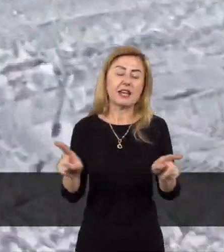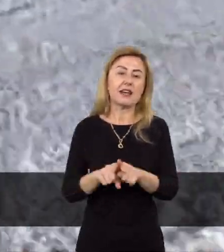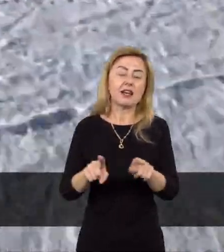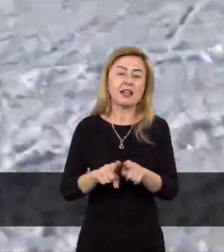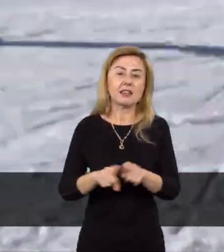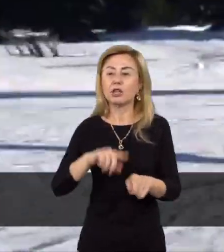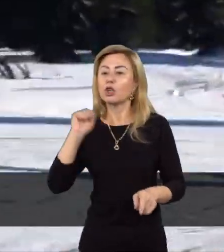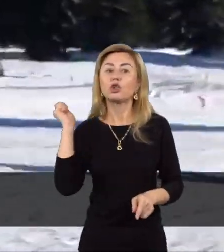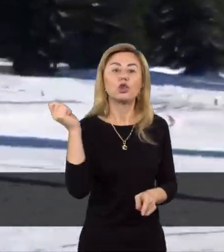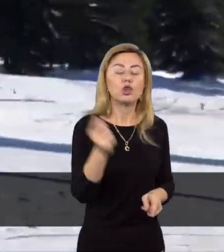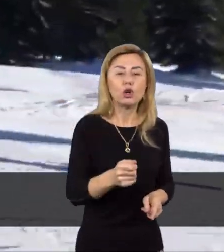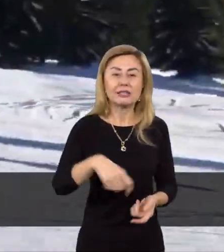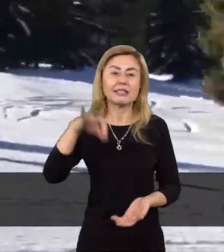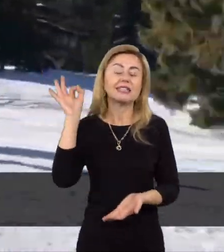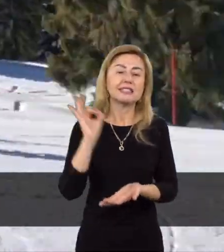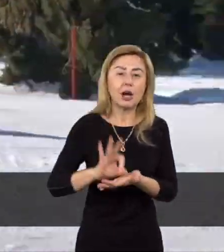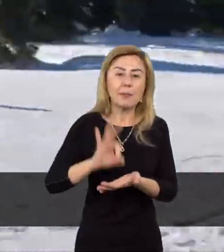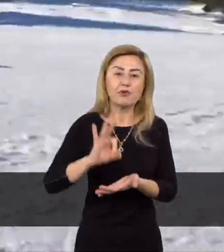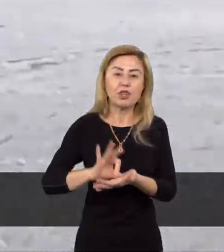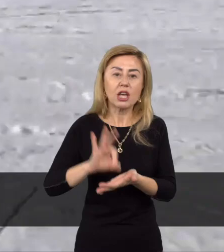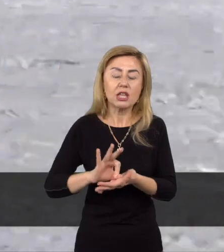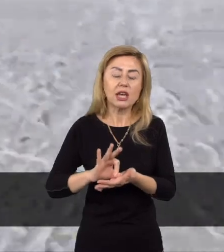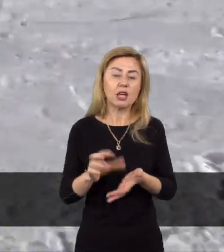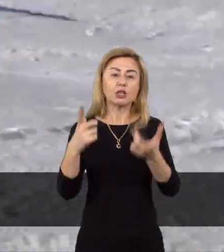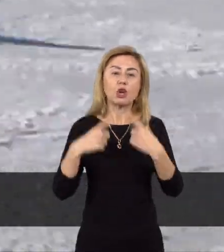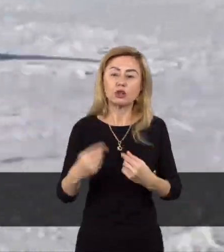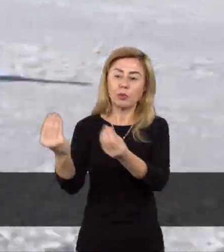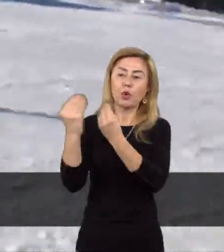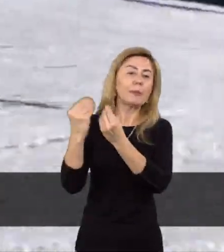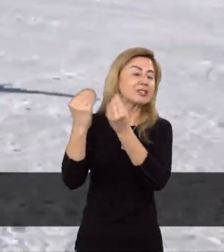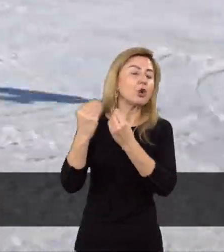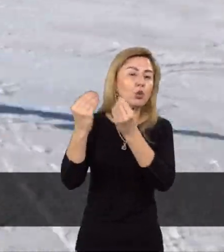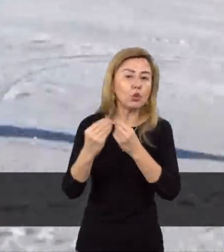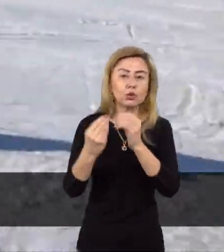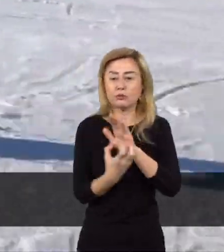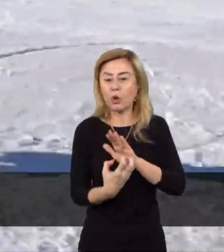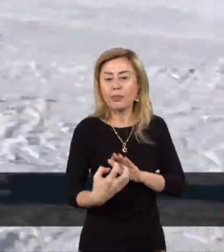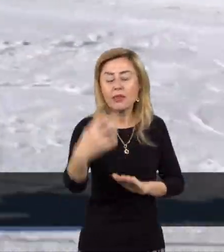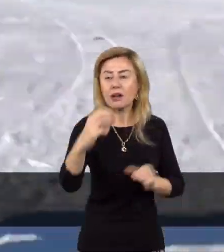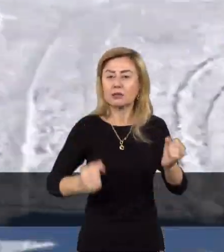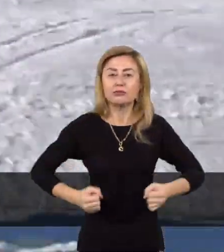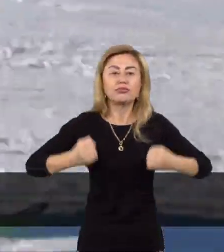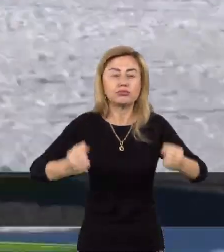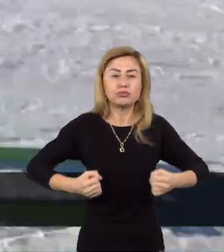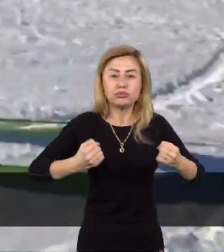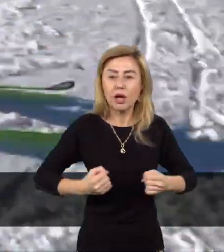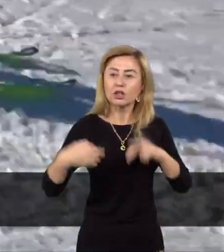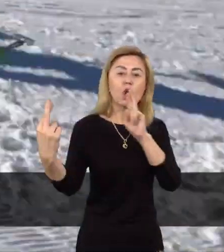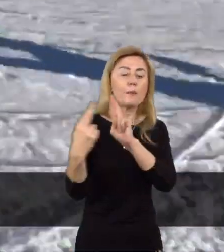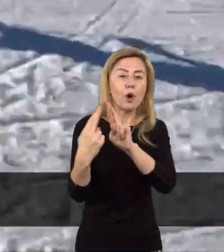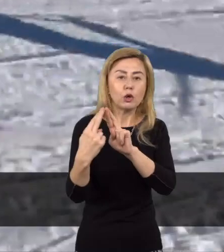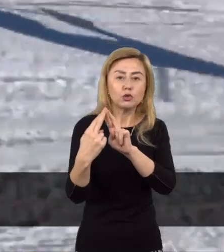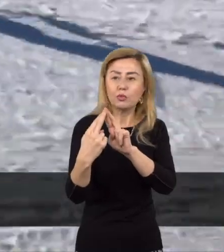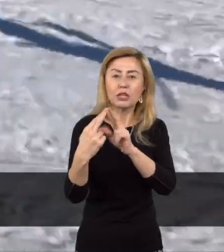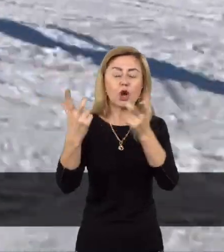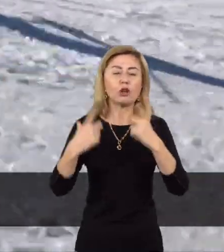Czwarta, dojazd. Zapewnienie odpowiedniego trenera z kwalifikacjami, bo to musi być też osoba, która rozumie osoby